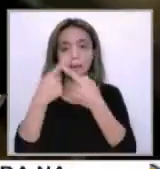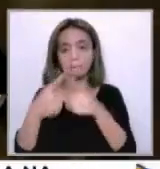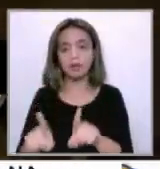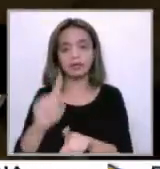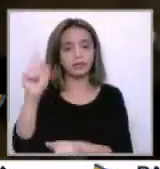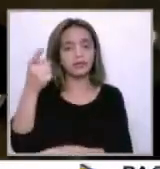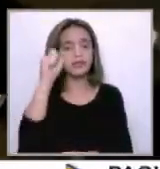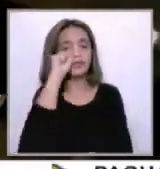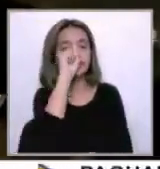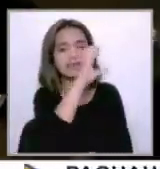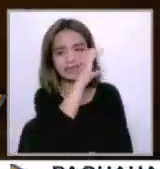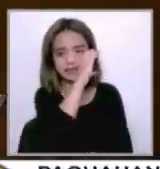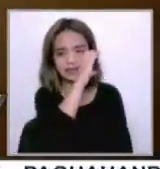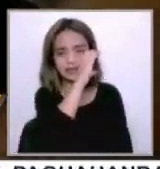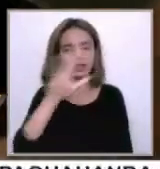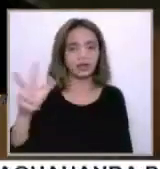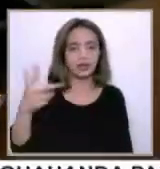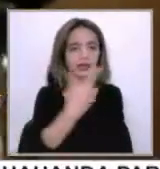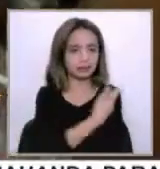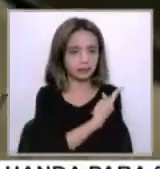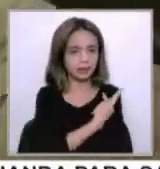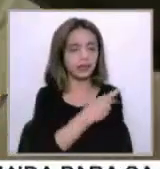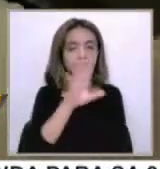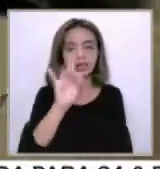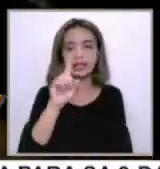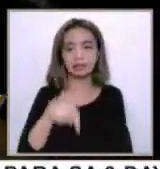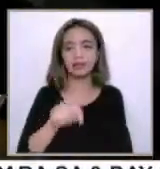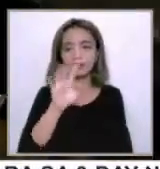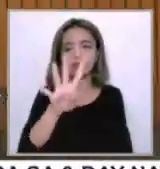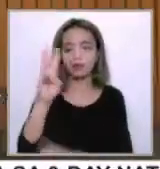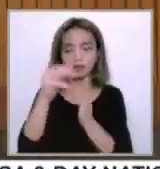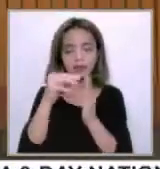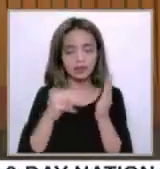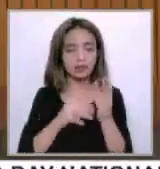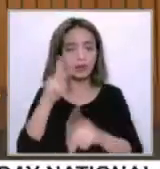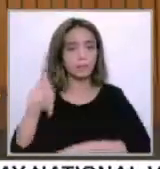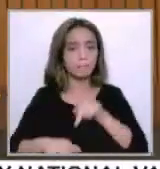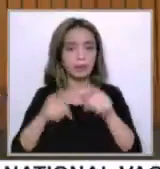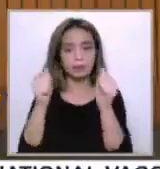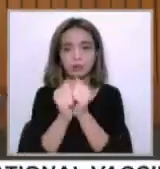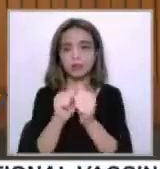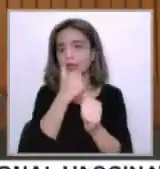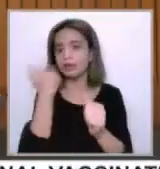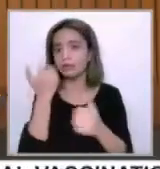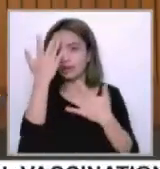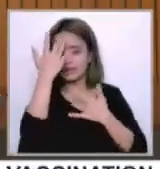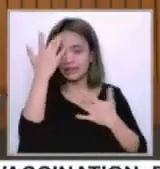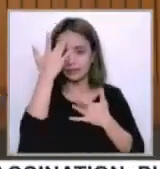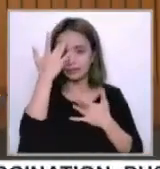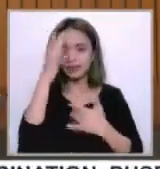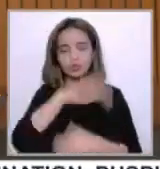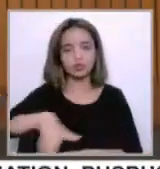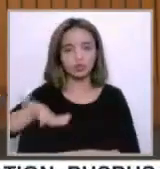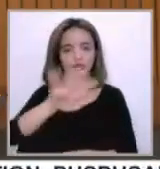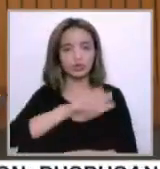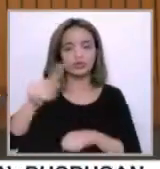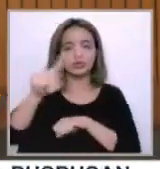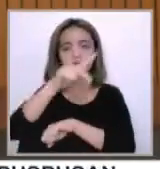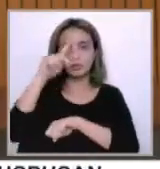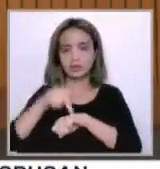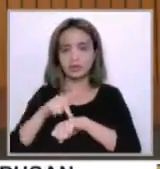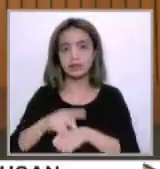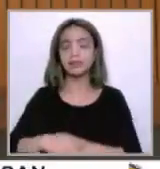ng booster, habang 8.4 million naman sa persons with comorbidities sa buong bansa. We have enough doses of various